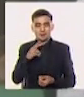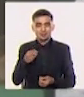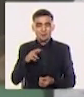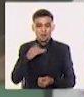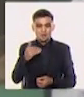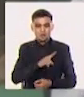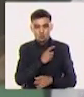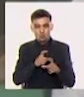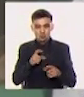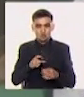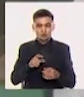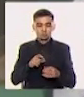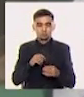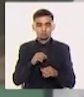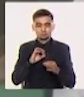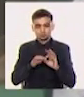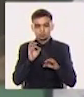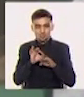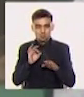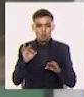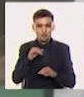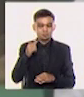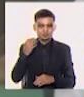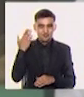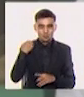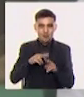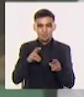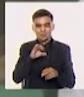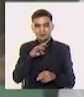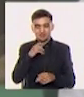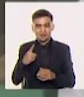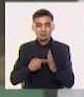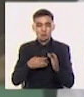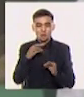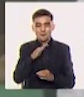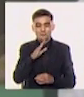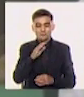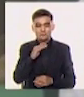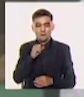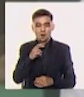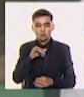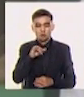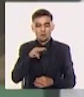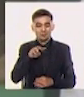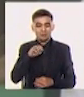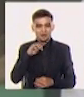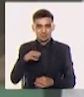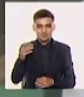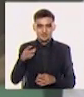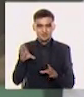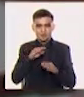мамандарды дайындаудың өзі үлкен мәселе, себебі бұрынғыдай санитарлық эпидемиологиялық факультет деген факультет барлық жерде жабылып